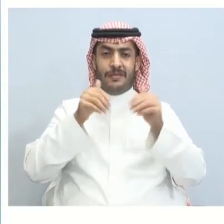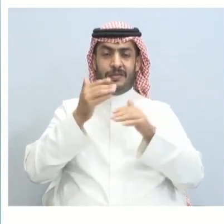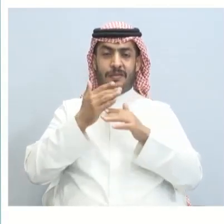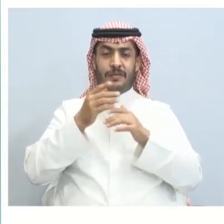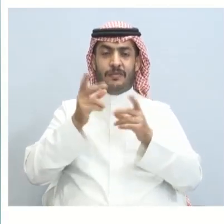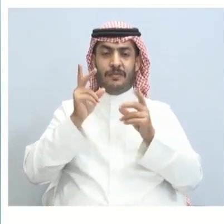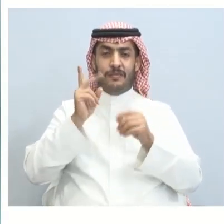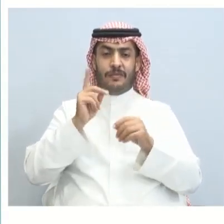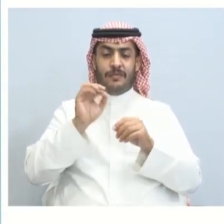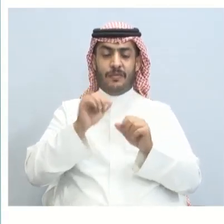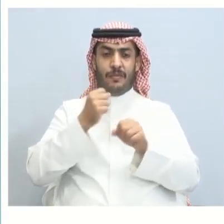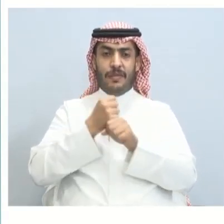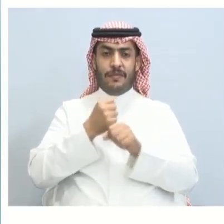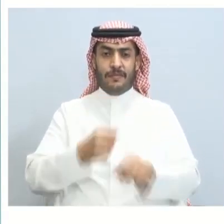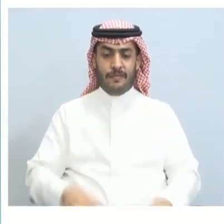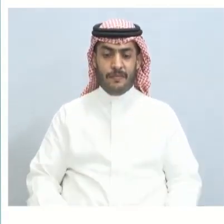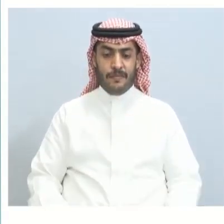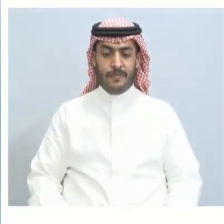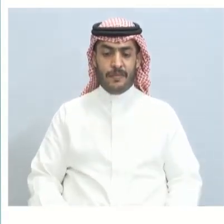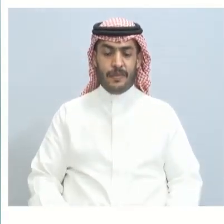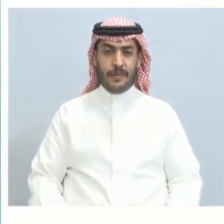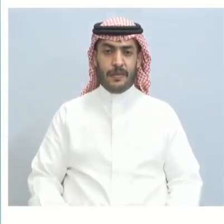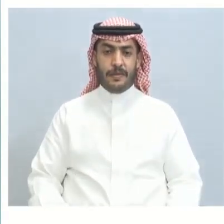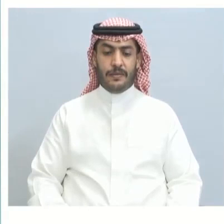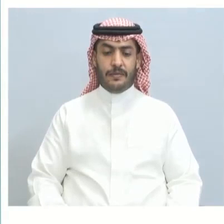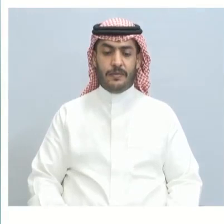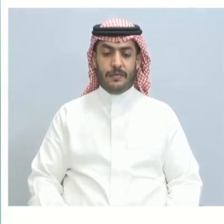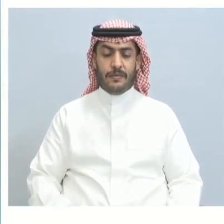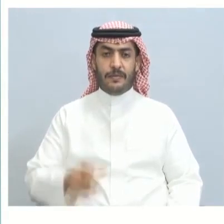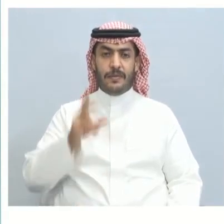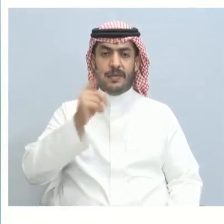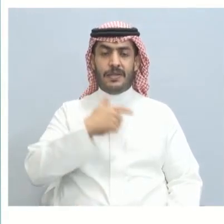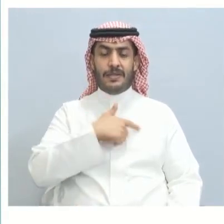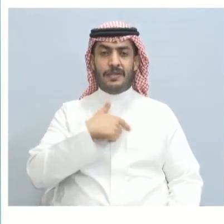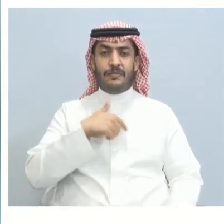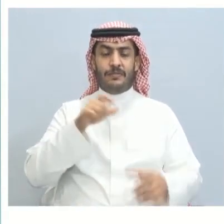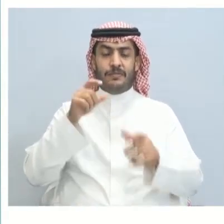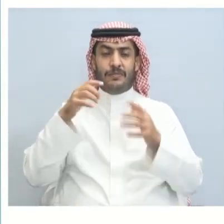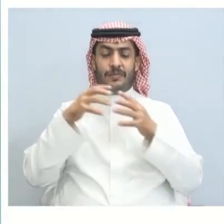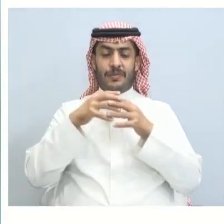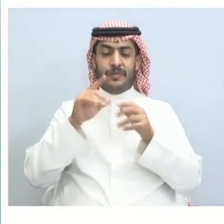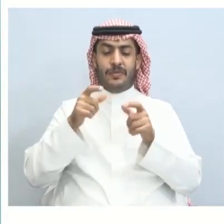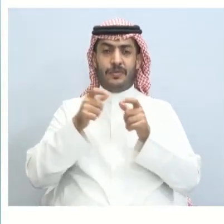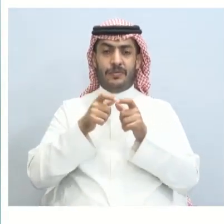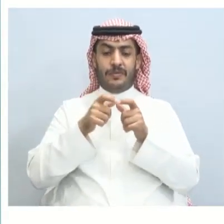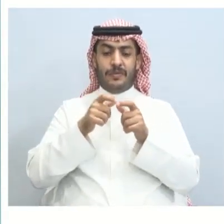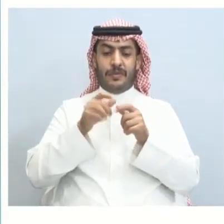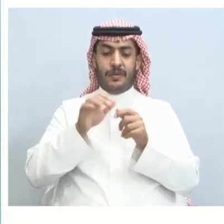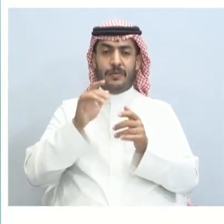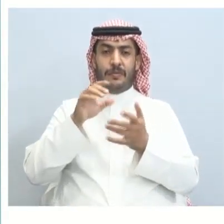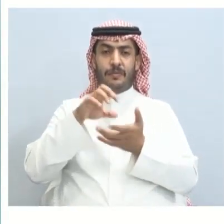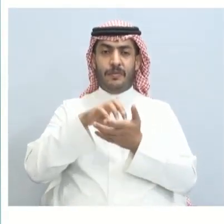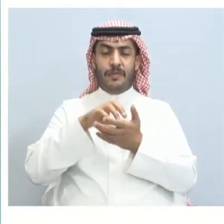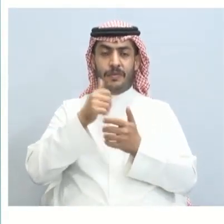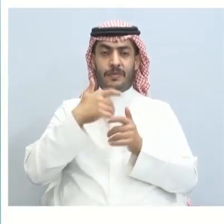المناصب الوظيفيه ايضا يضع اسم المشترك او في الاجتماع امام المكان الذي